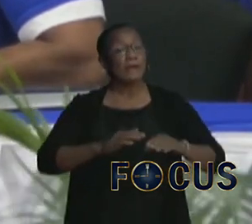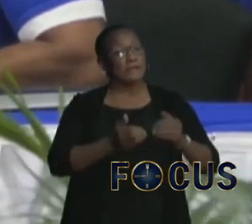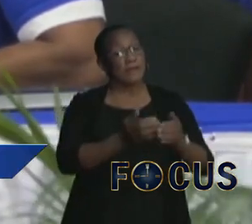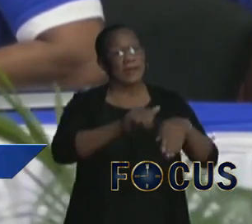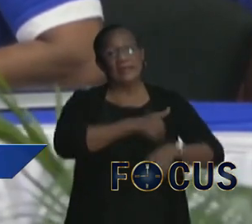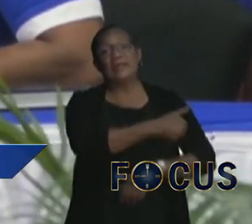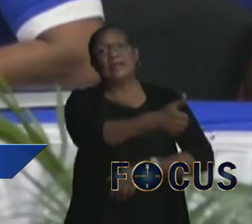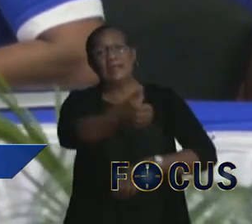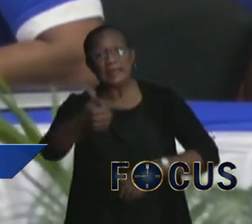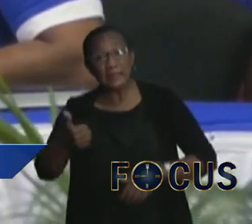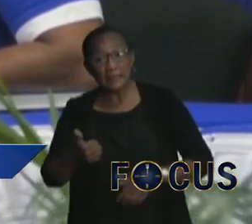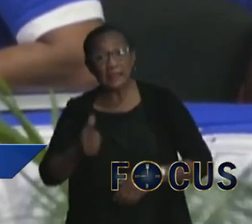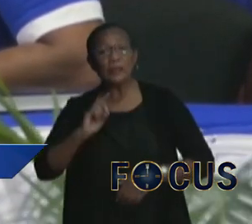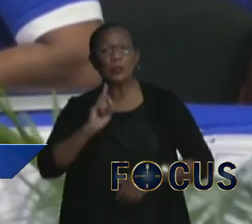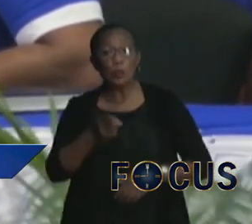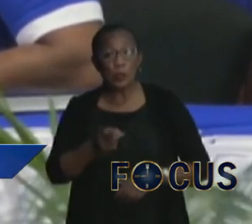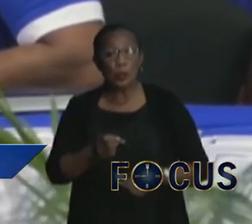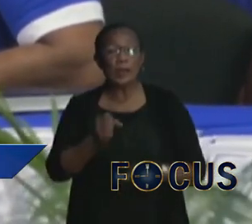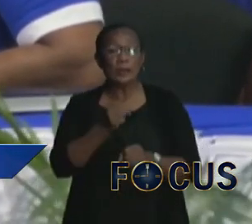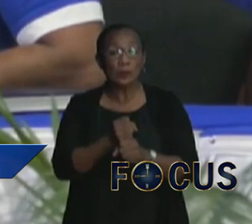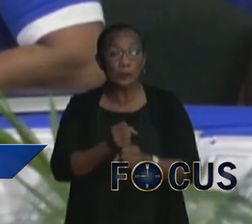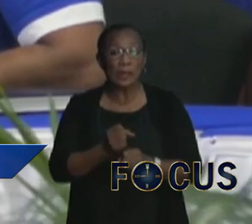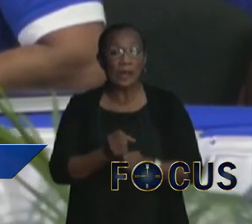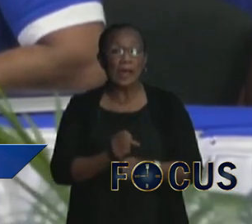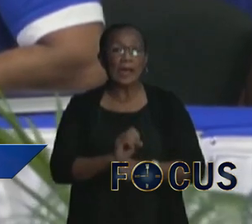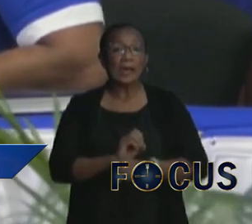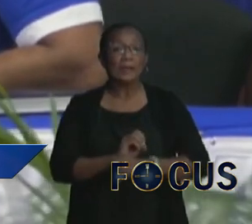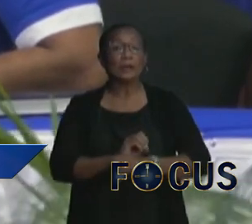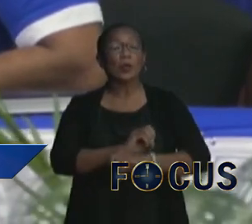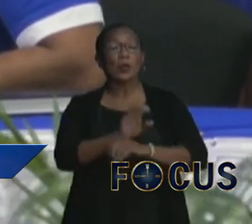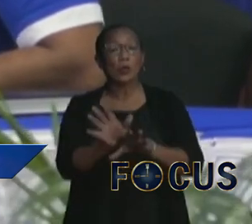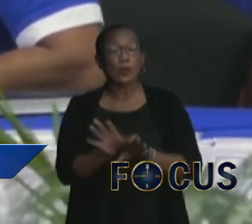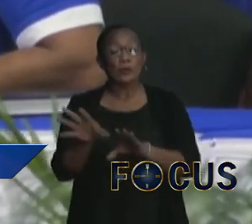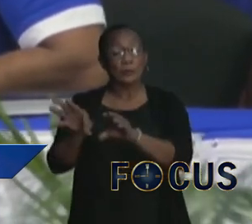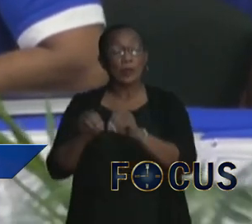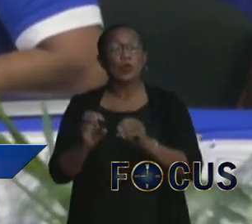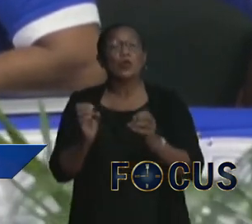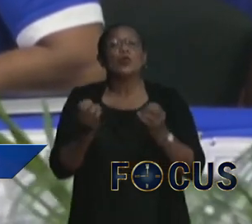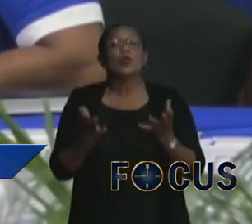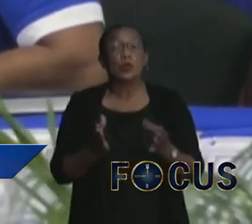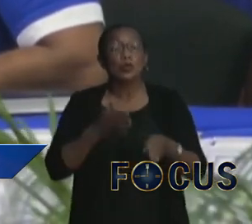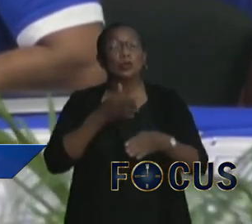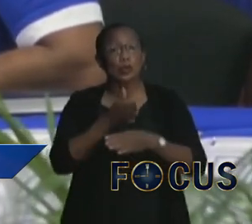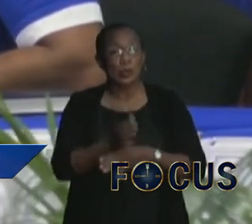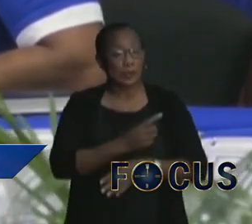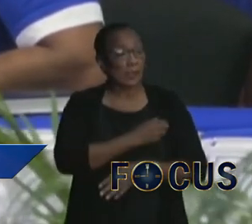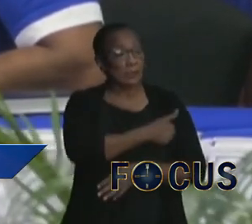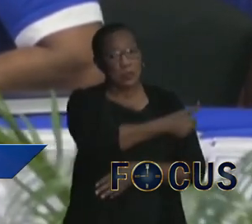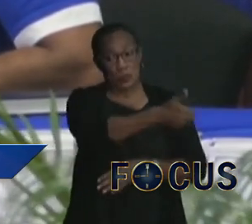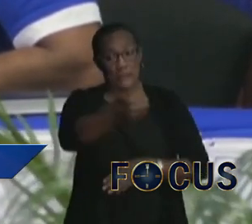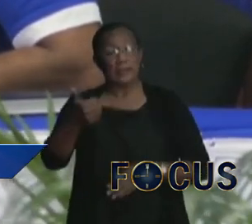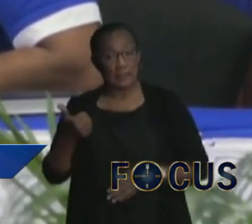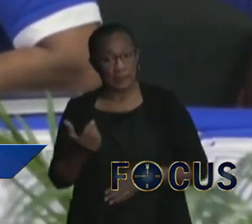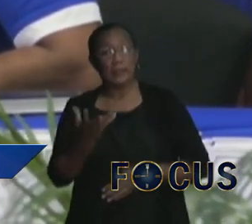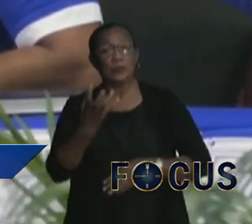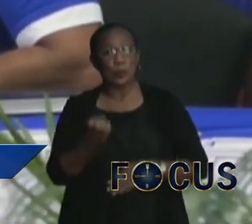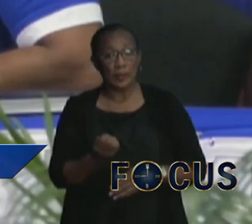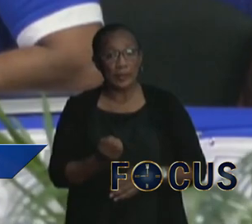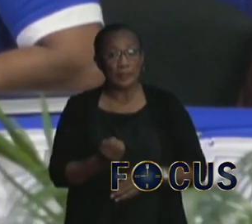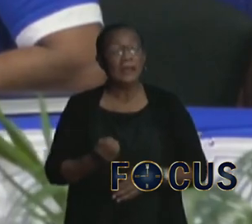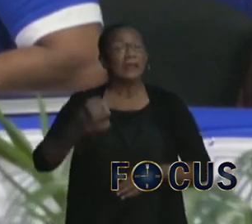wij ons houden aan de COVID-maatregelen om te zien hoe verder. Wij allemaal willen dat de aantal